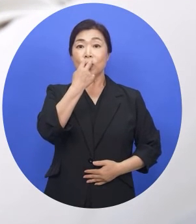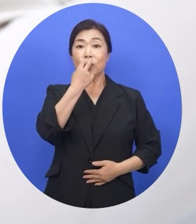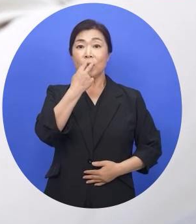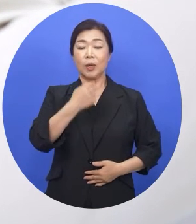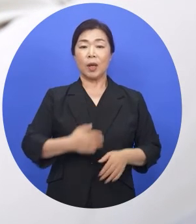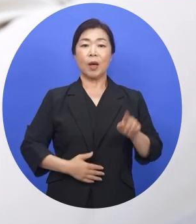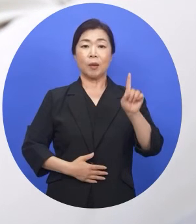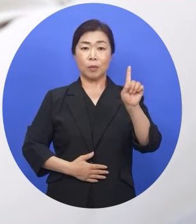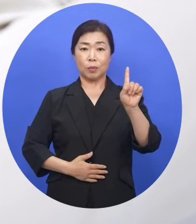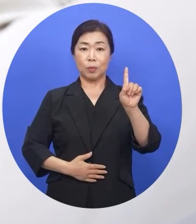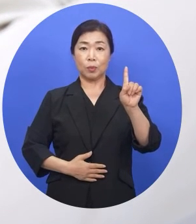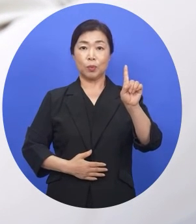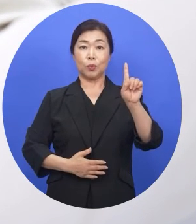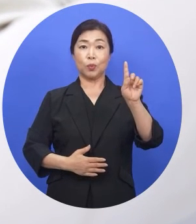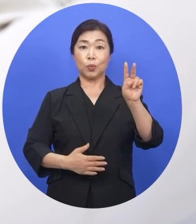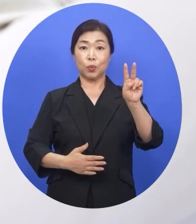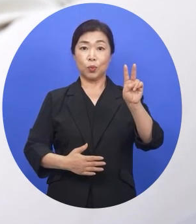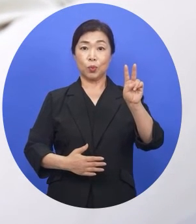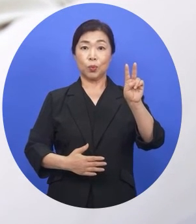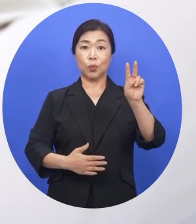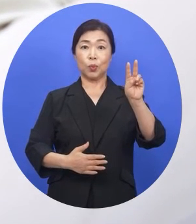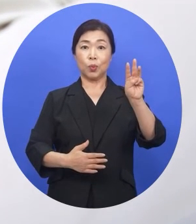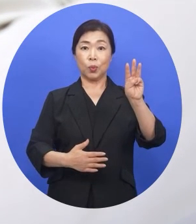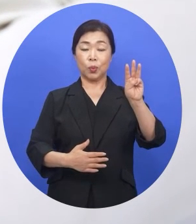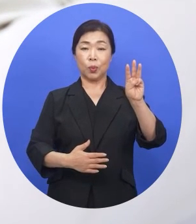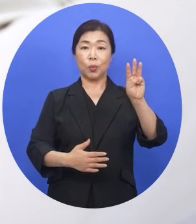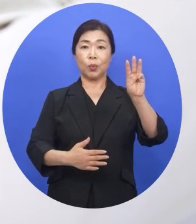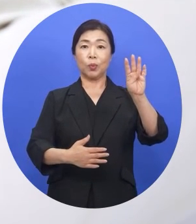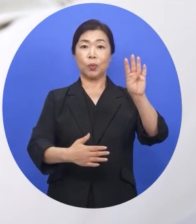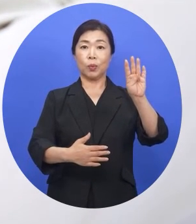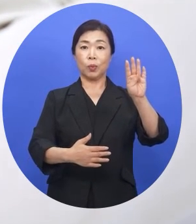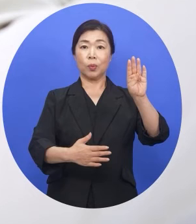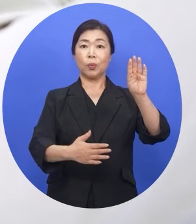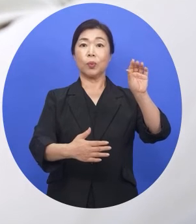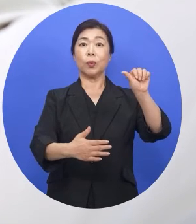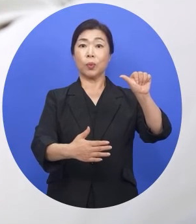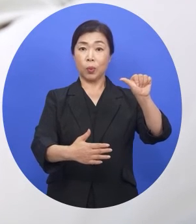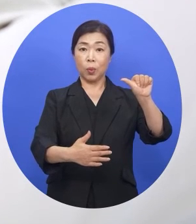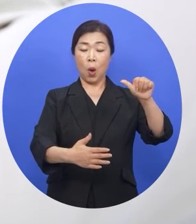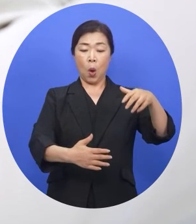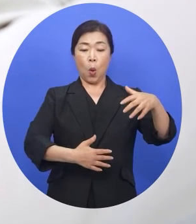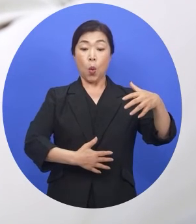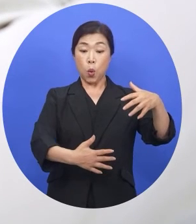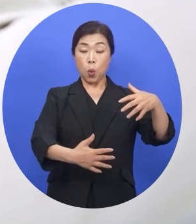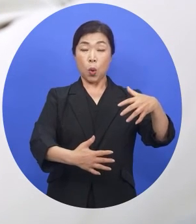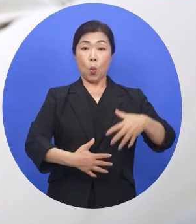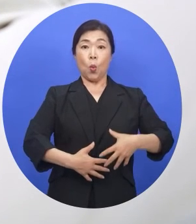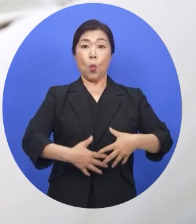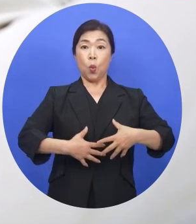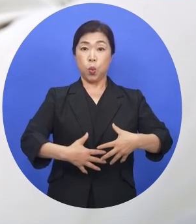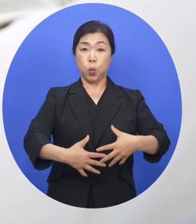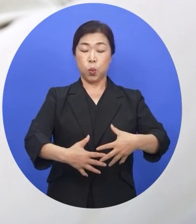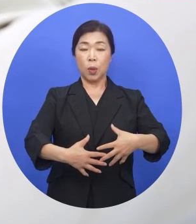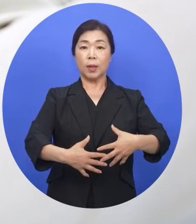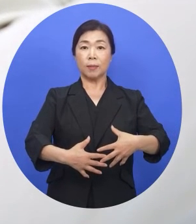들이쉬고 하나, 둘, 셋, 넷, 다섯.